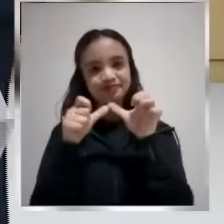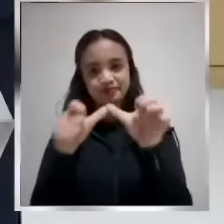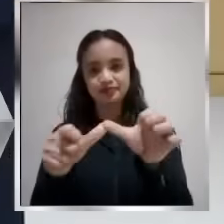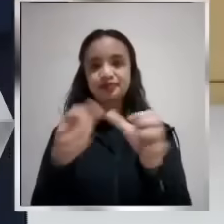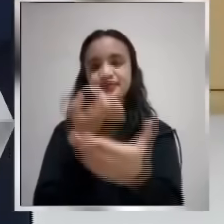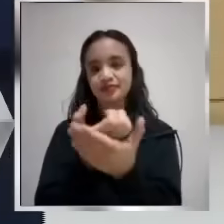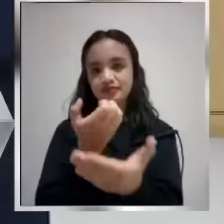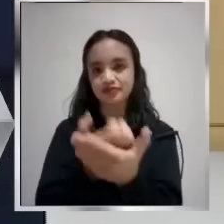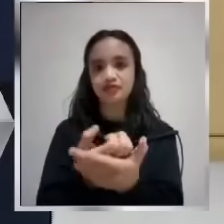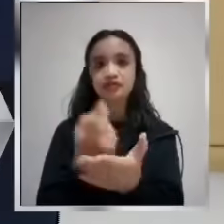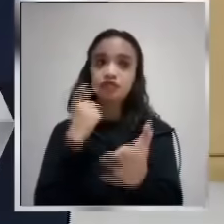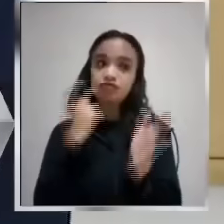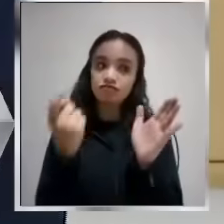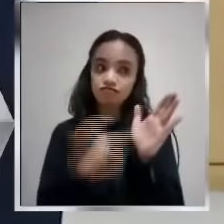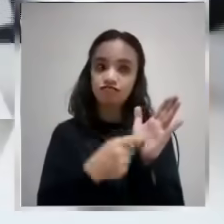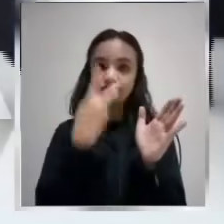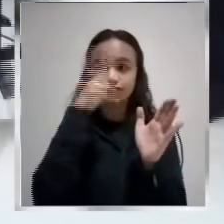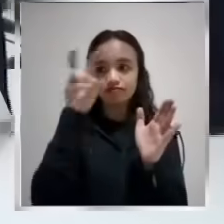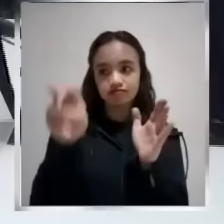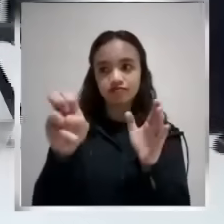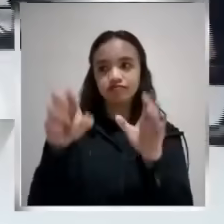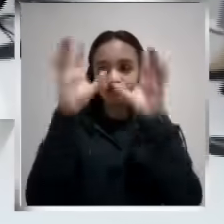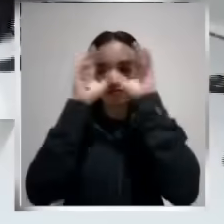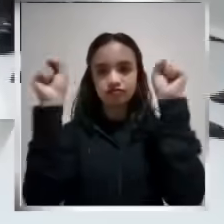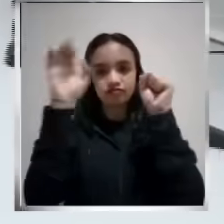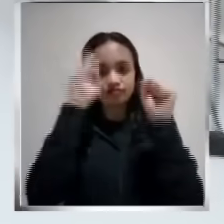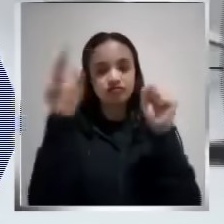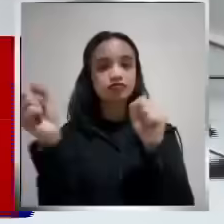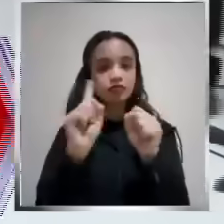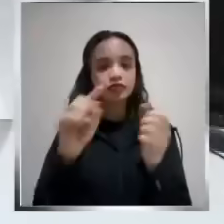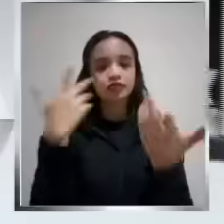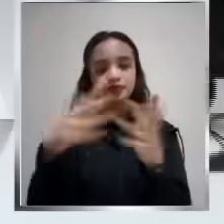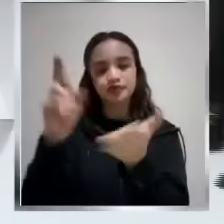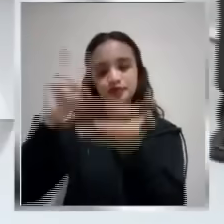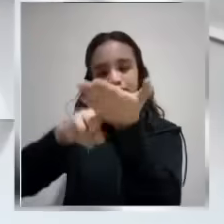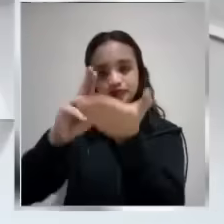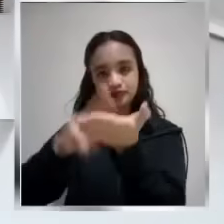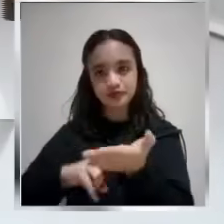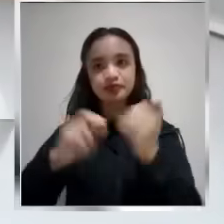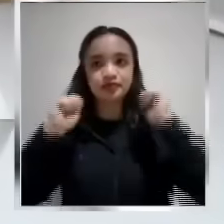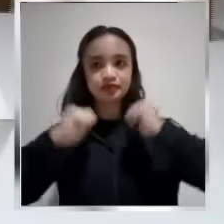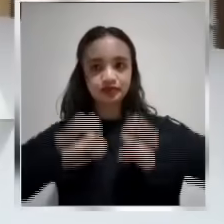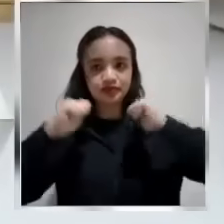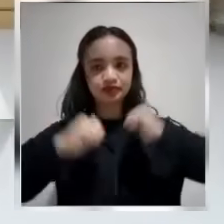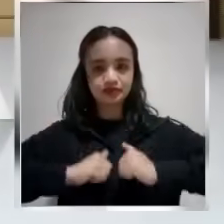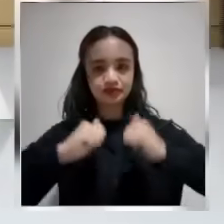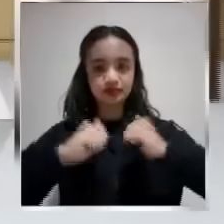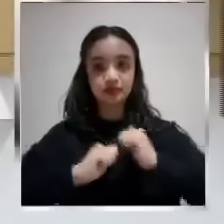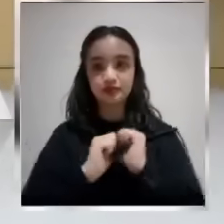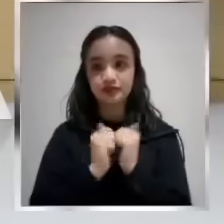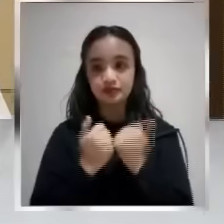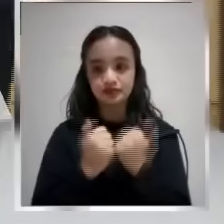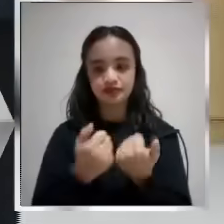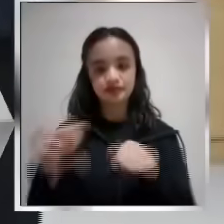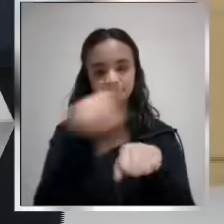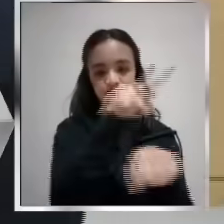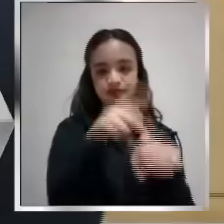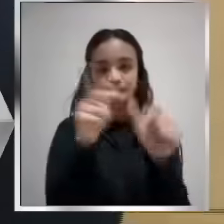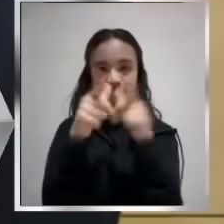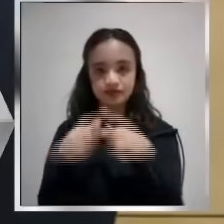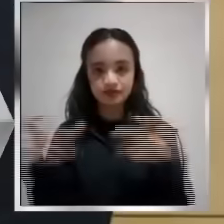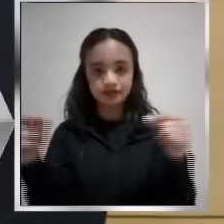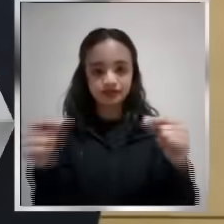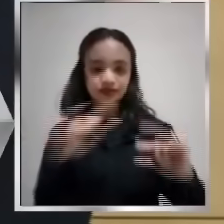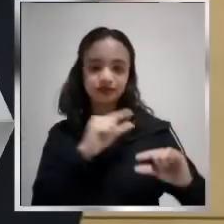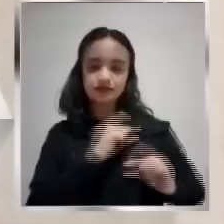naman ni Pangulong Marcos ang palitan ng mga pinirmahang kasunduan sa pagitan ng Philippine at Japanese guard at ng